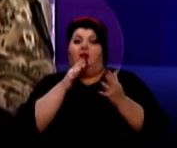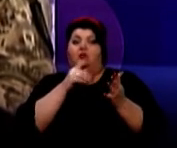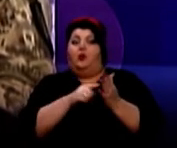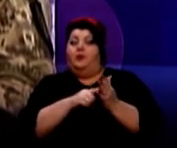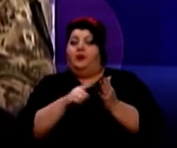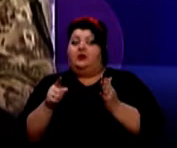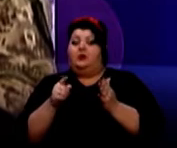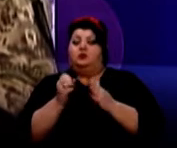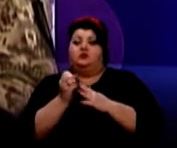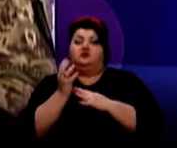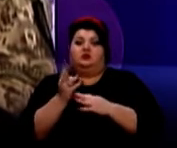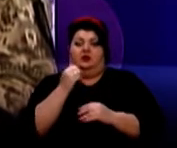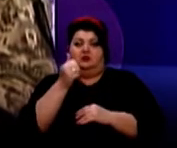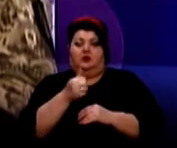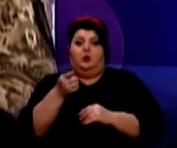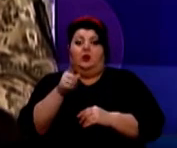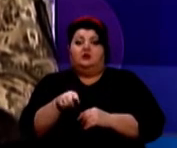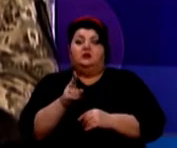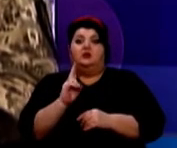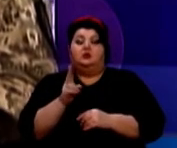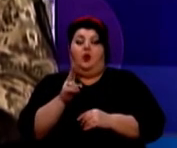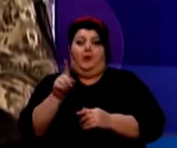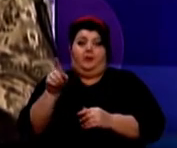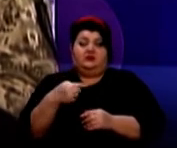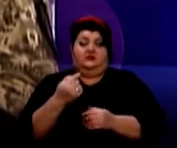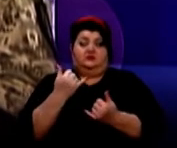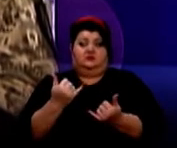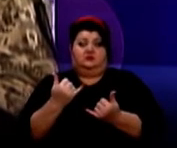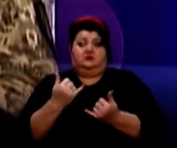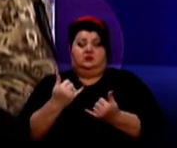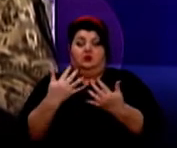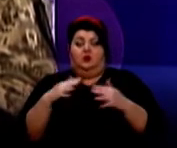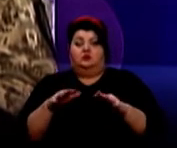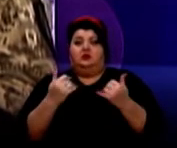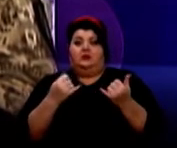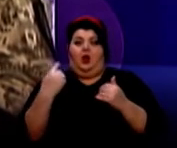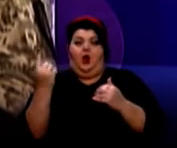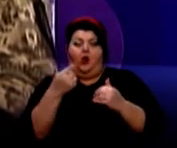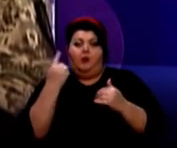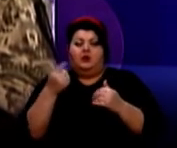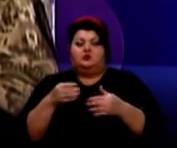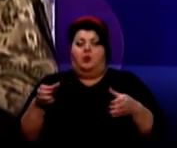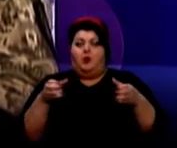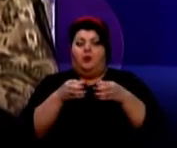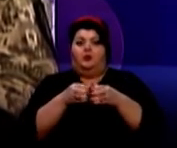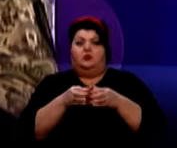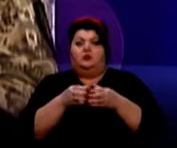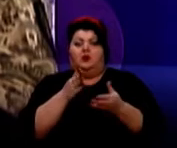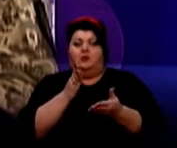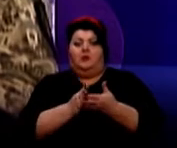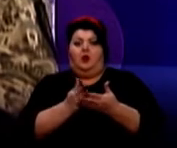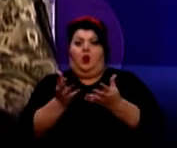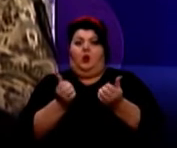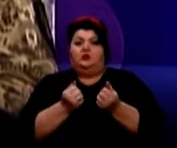2014 року. Ті, що призиваються уже на обласному зборному пункті, отримують так звану